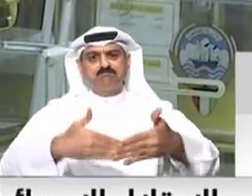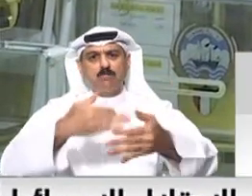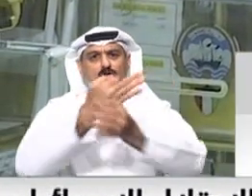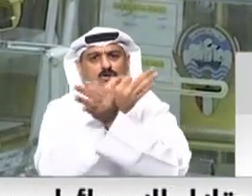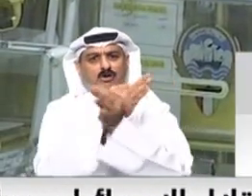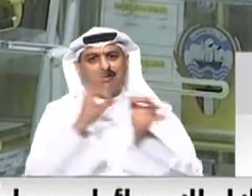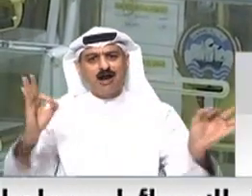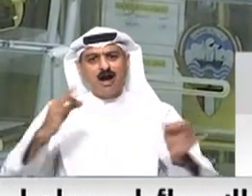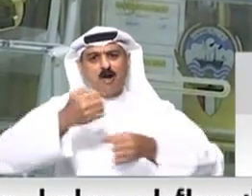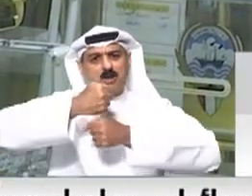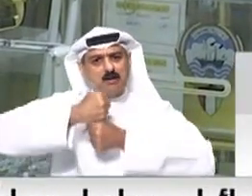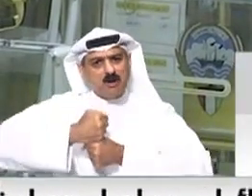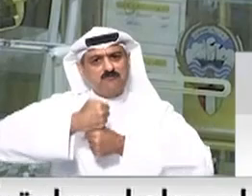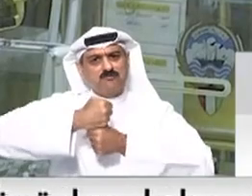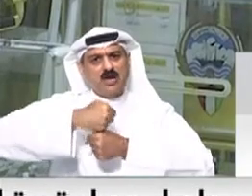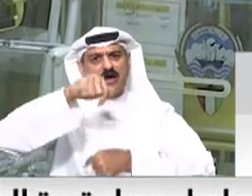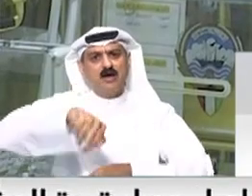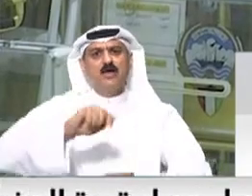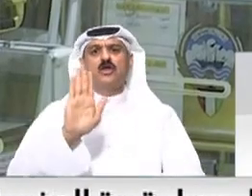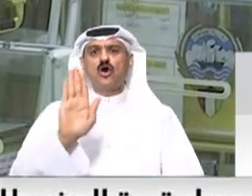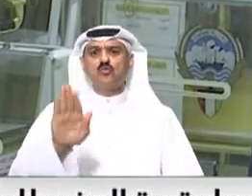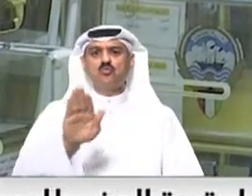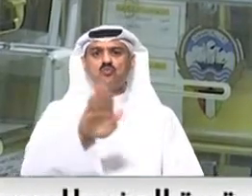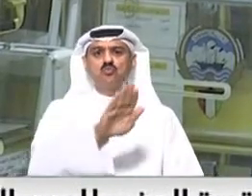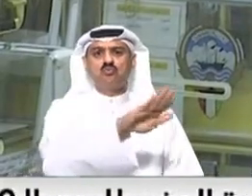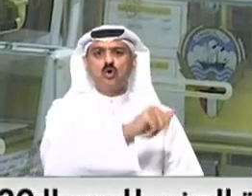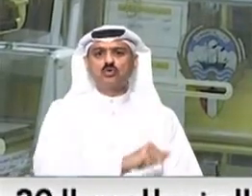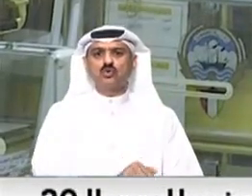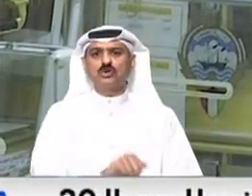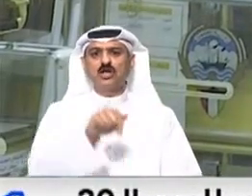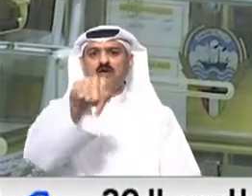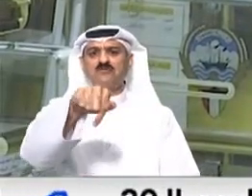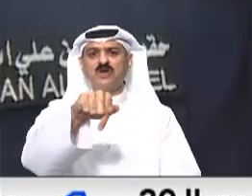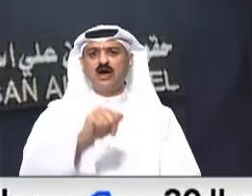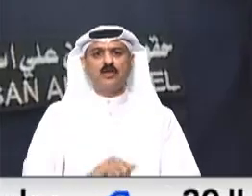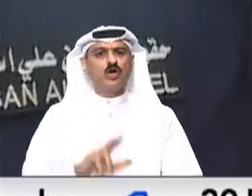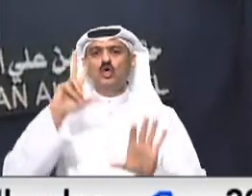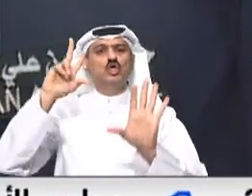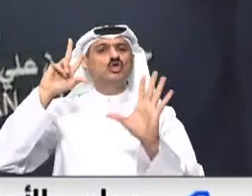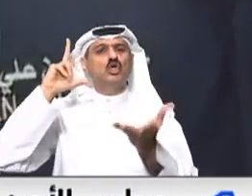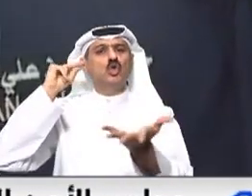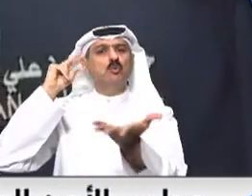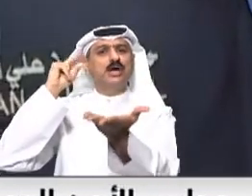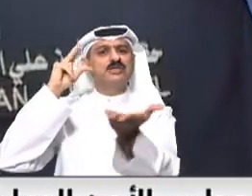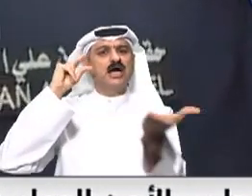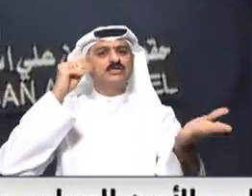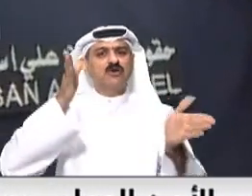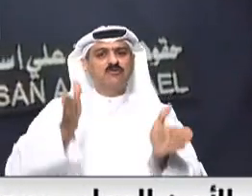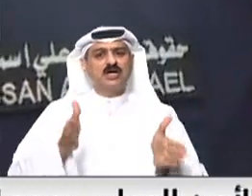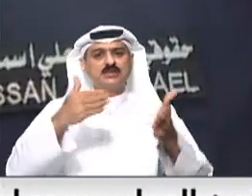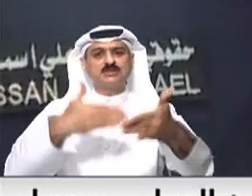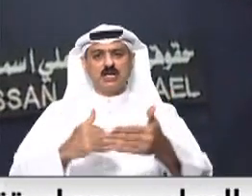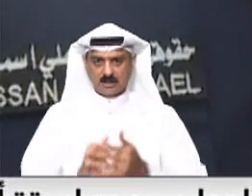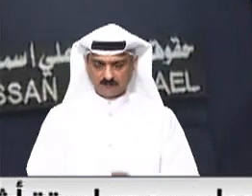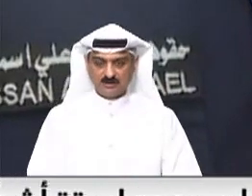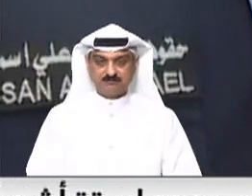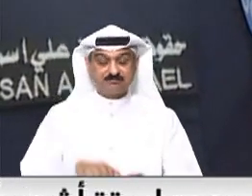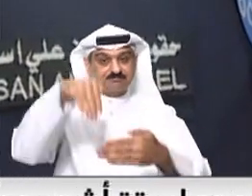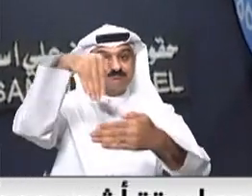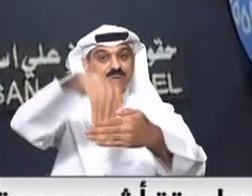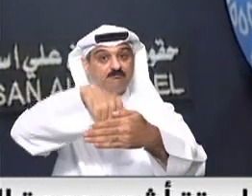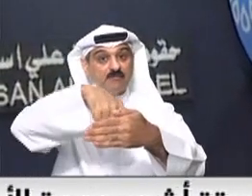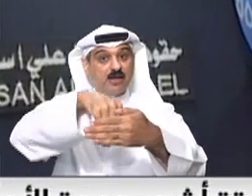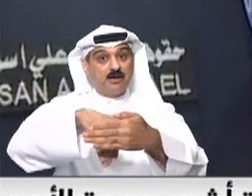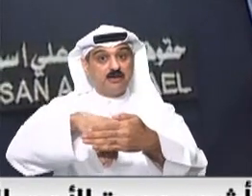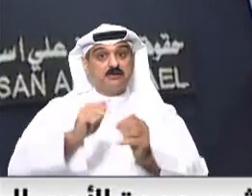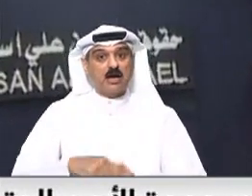بحيث أن يتم توفير جميع المستلزمات والاحتياجات داخل الصناديق. طبعا يتوفر داخل الصناديق